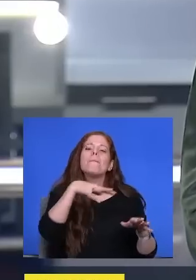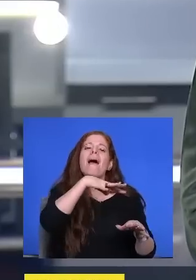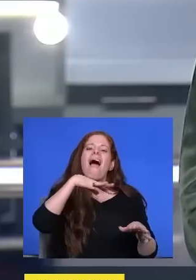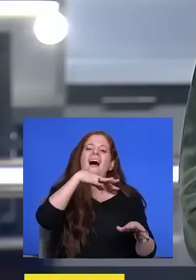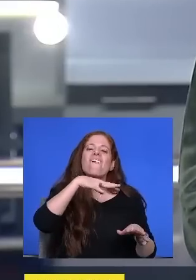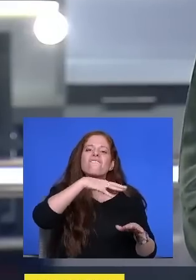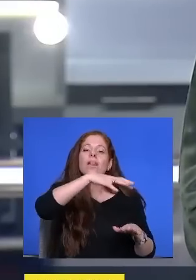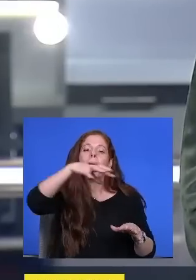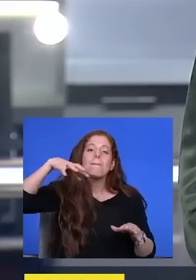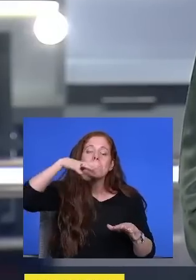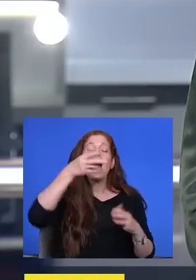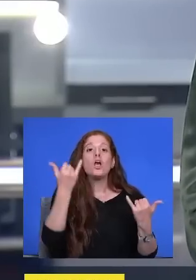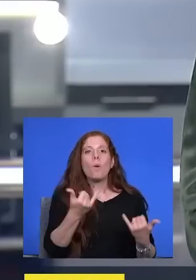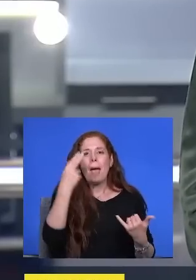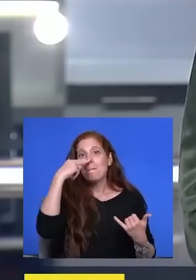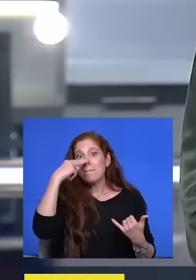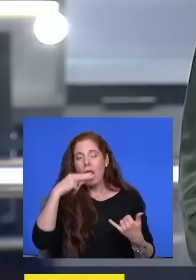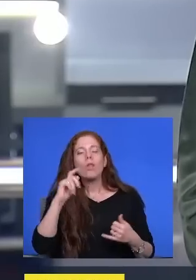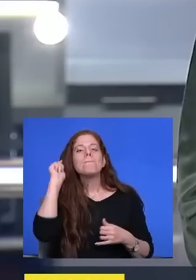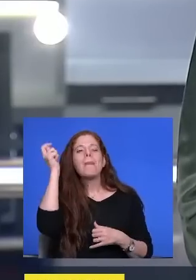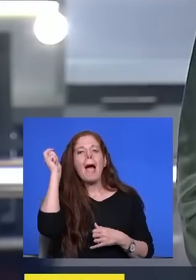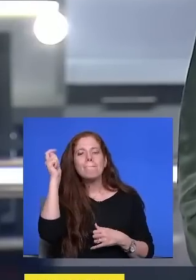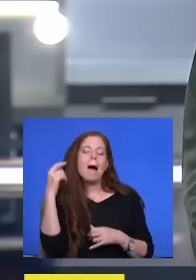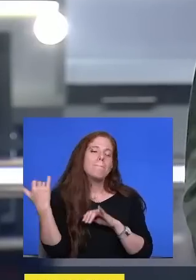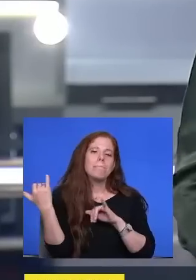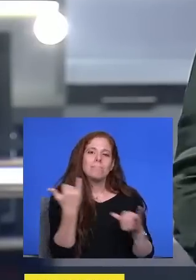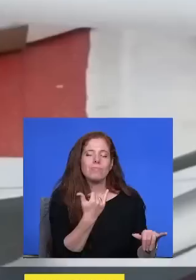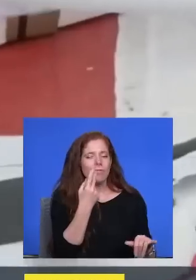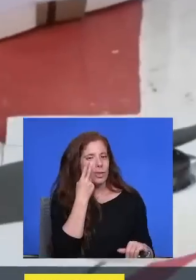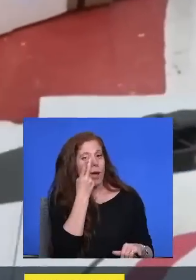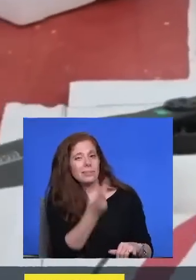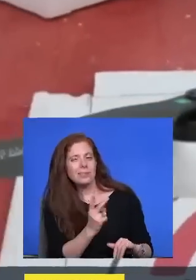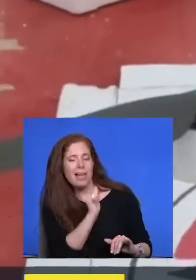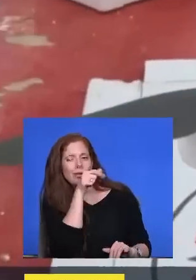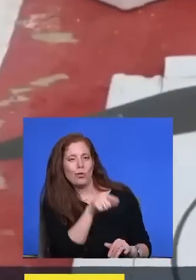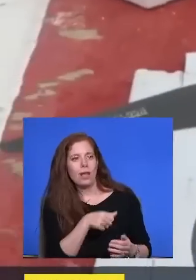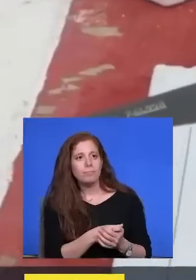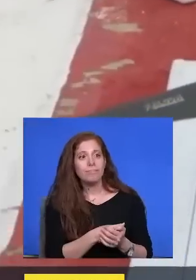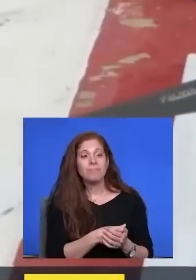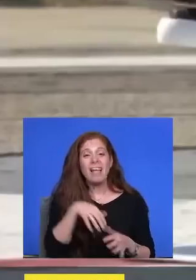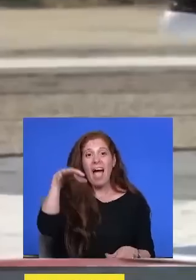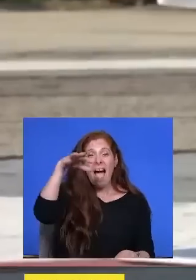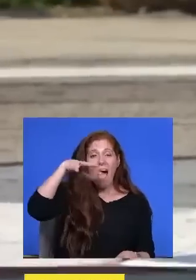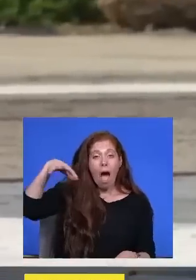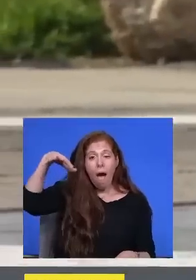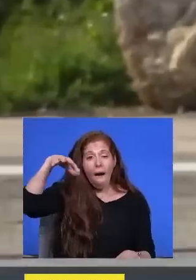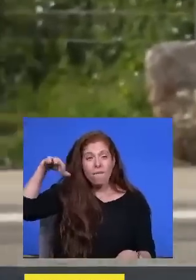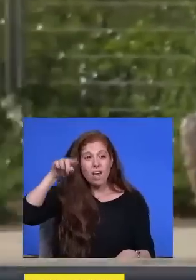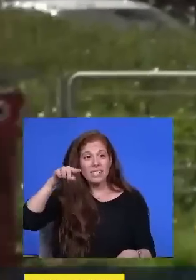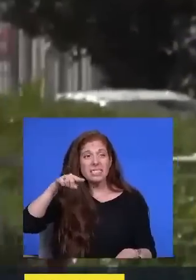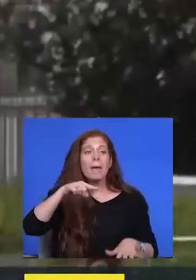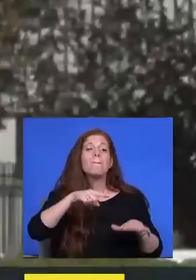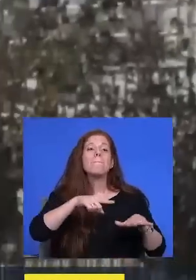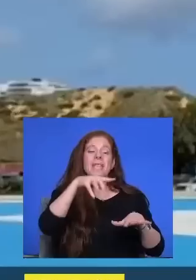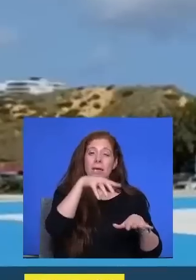בבית החולים רמב״ם, וכן ביאר כתבנו מביא הצצה ראשונה. הרחפן הזה הוא עמס היום במנוע דם, המריא מהמנחת של